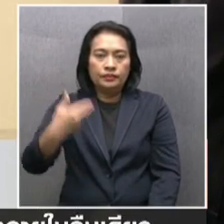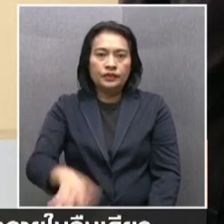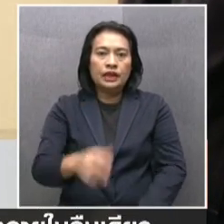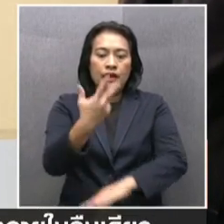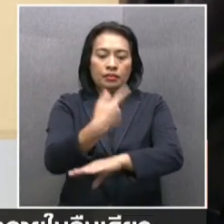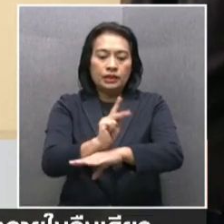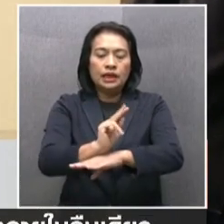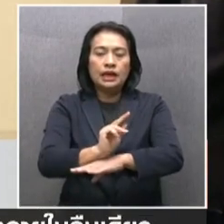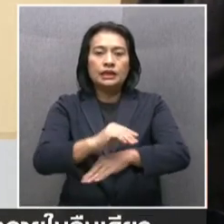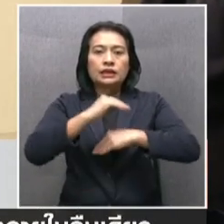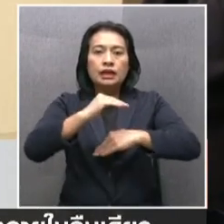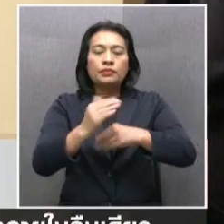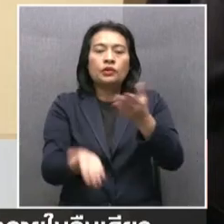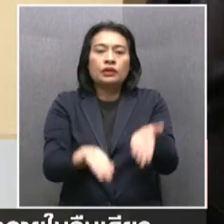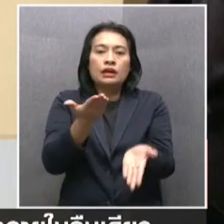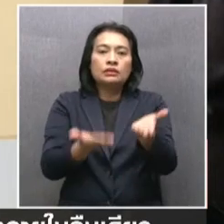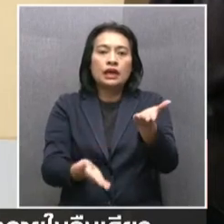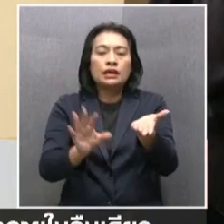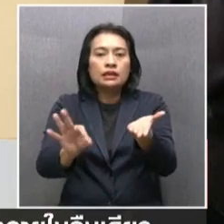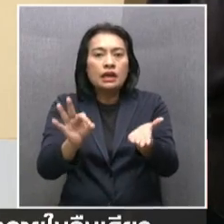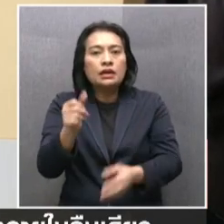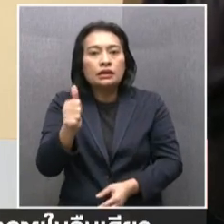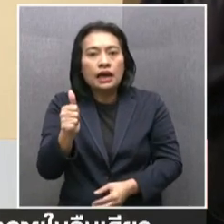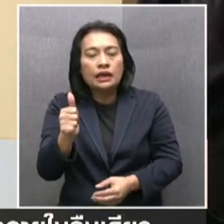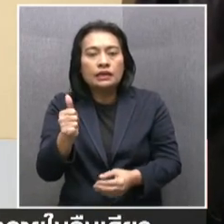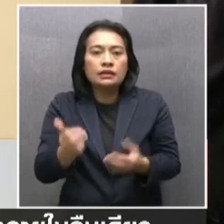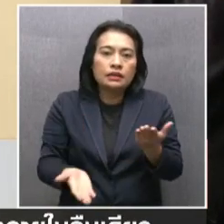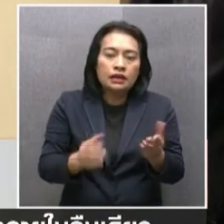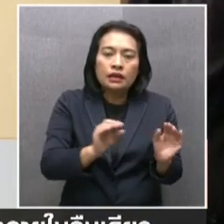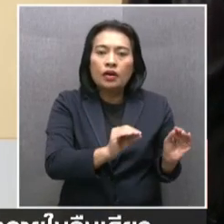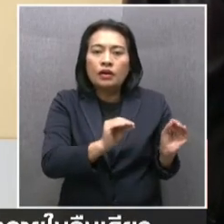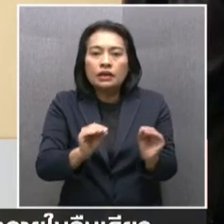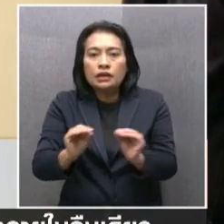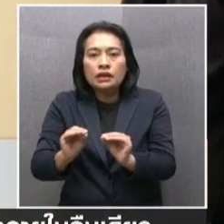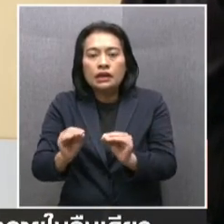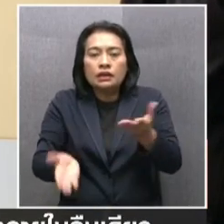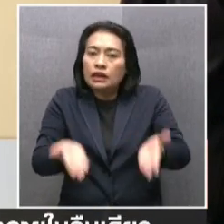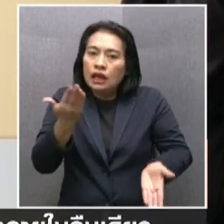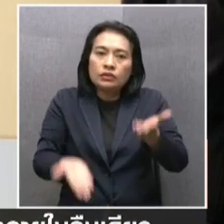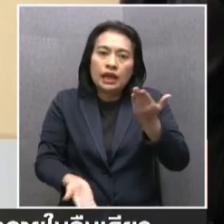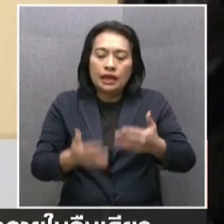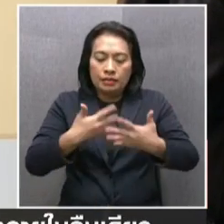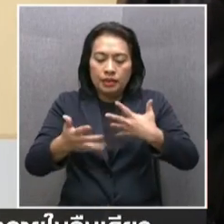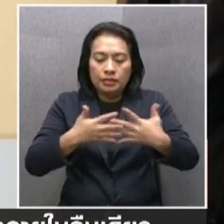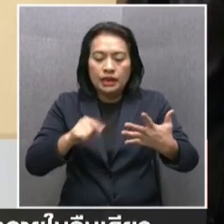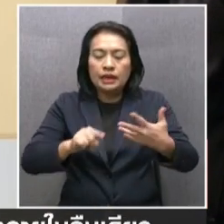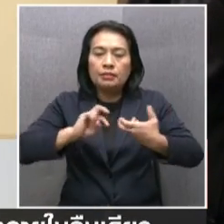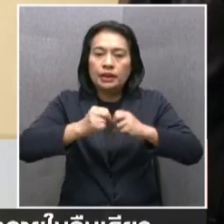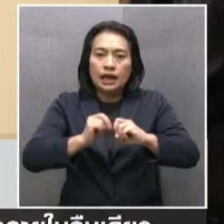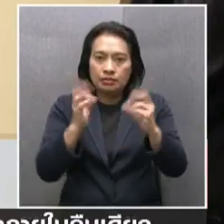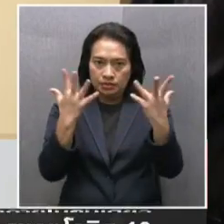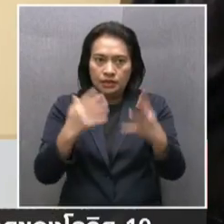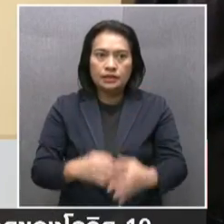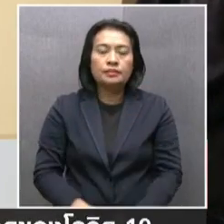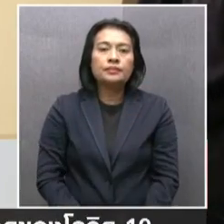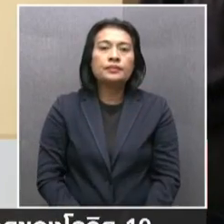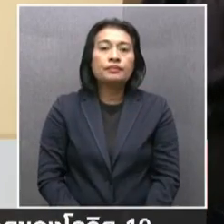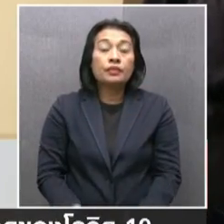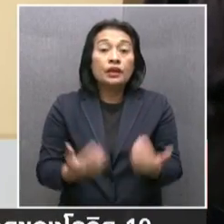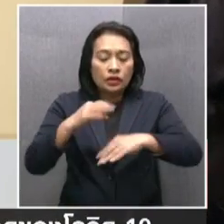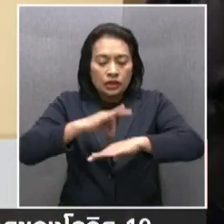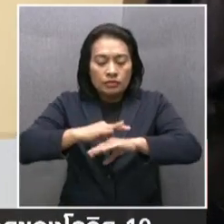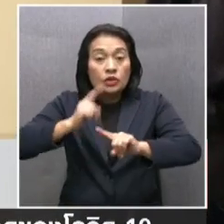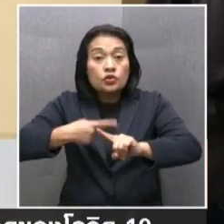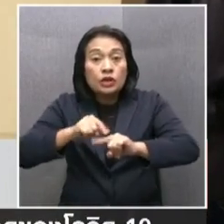ดเลือกได้ก็เลือกเลือกไม่ได้ก็เลื่อนไปเรื่อยก็ไม่เป็นไรไม่มีปัญหาสุญญากาศมีได้ยัง